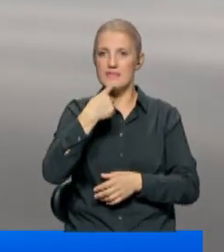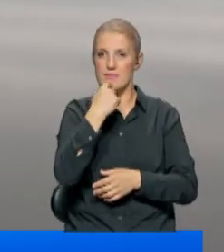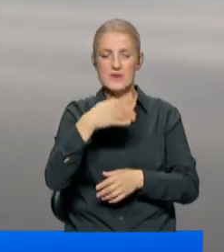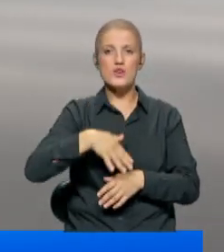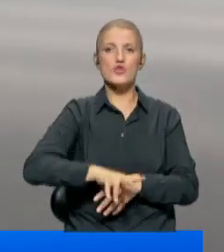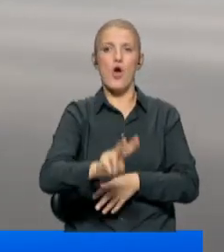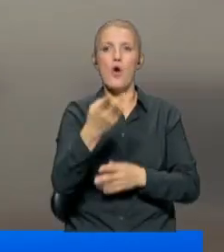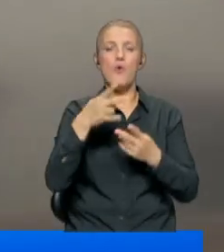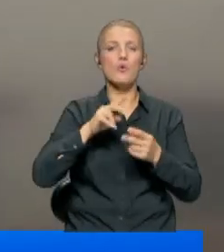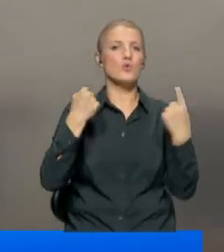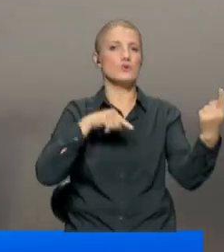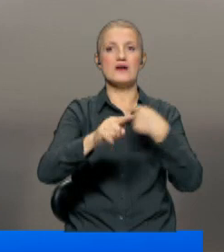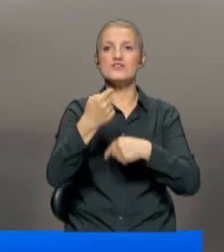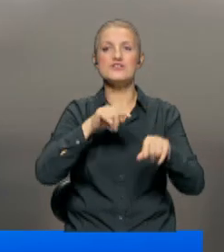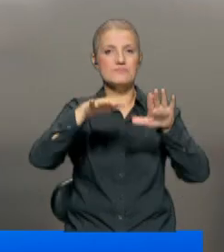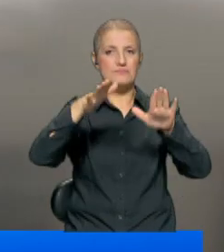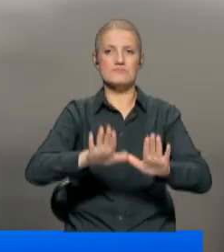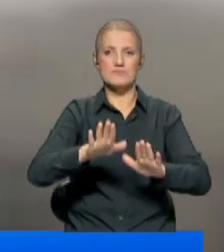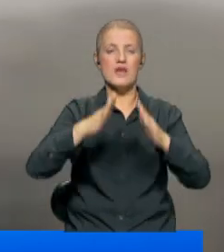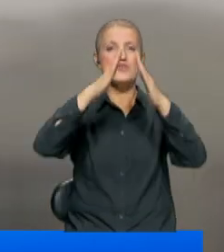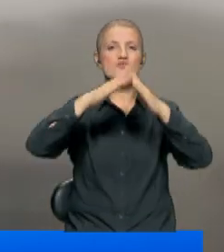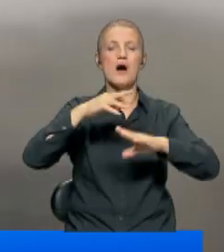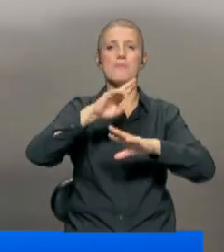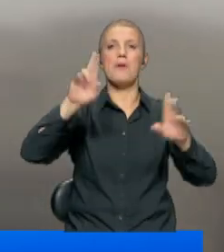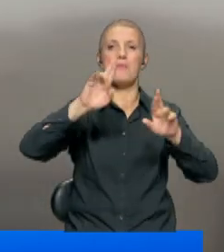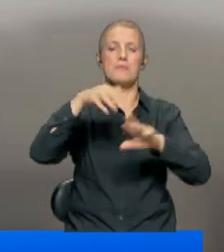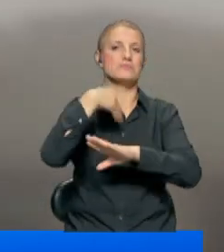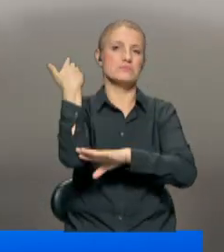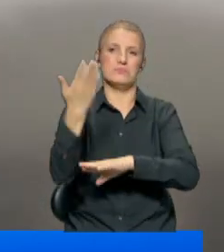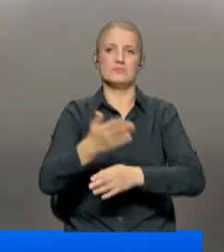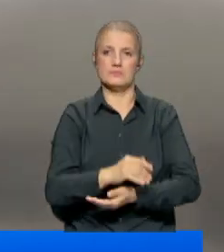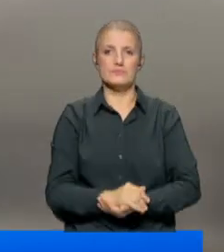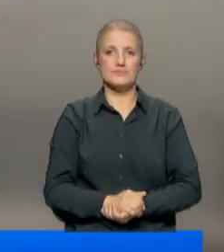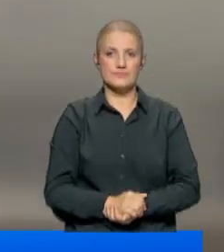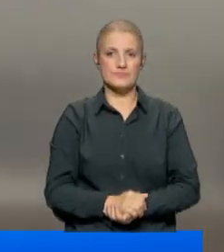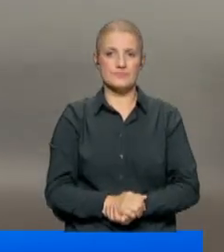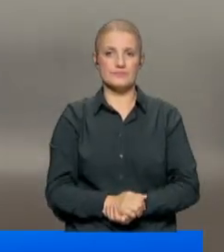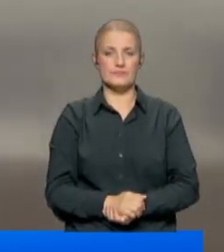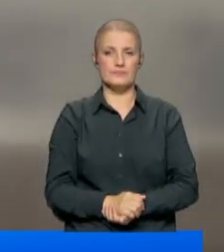ulaşımı durma noktasına geldi bazı binaların çatılarından kopan parçalar yollara savruldu